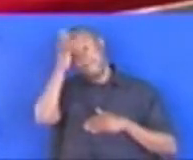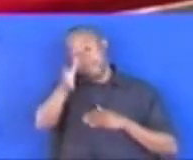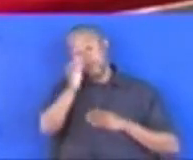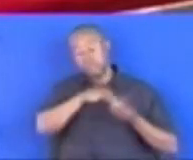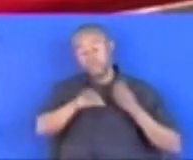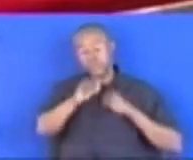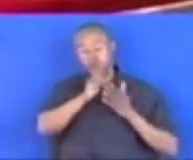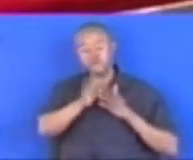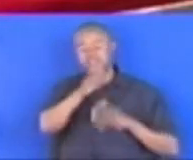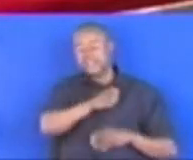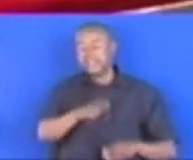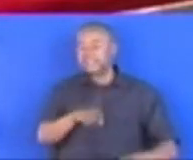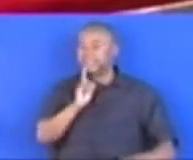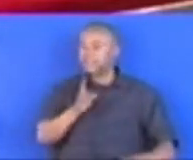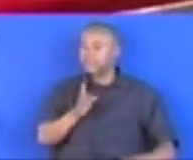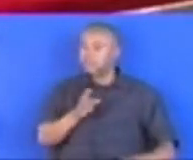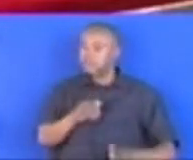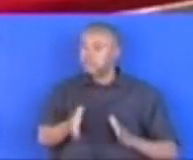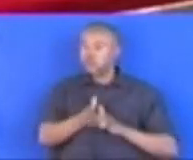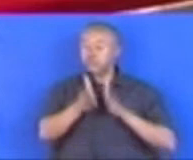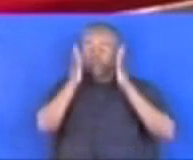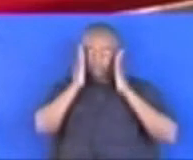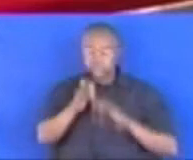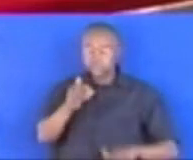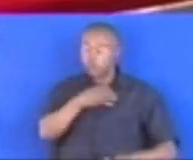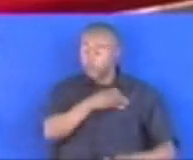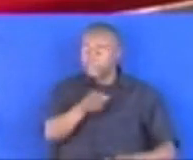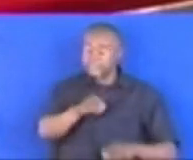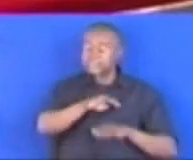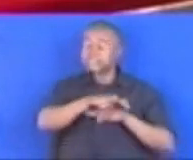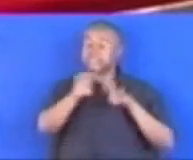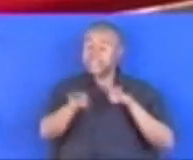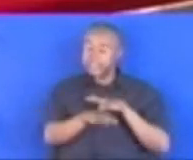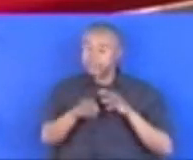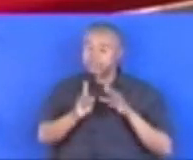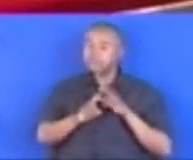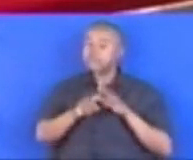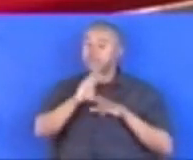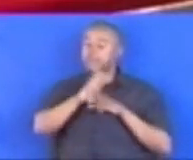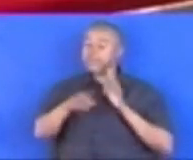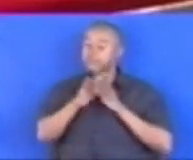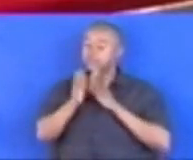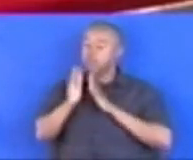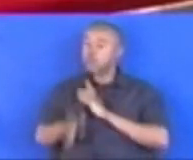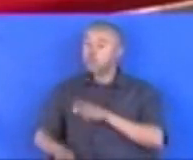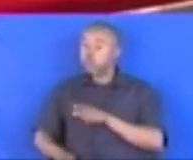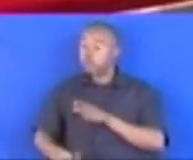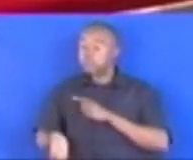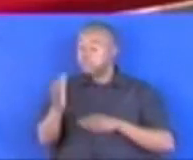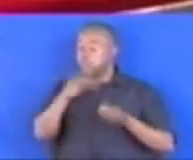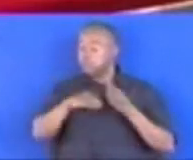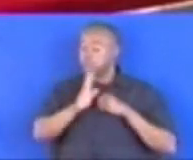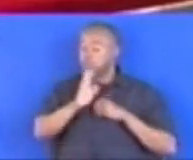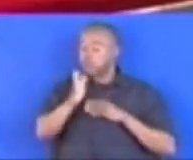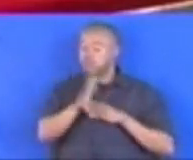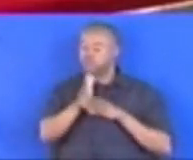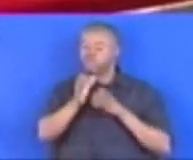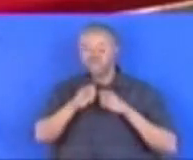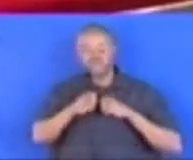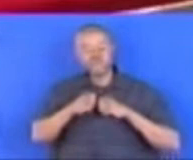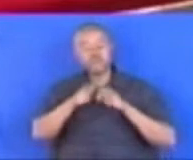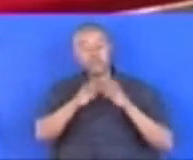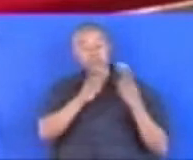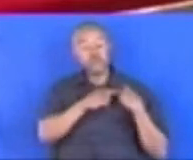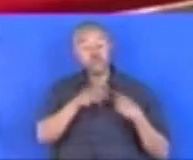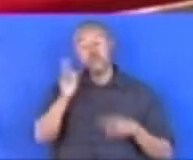ofisi ya Rais TAMISEMI, kuanzia Mheshimiwa Waziri, Naibu Waziri, manaibu wa katibu wakuu, kwa mchango wao katika kutekeleza majukumu